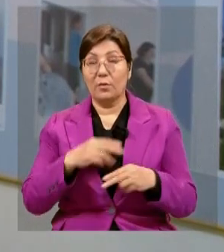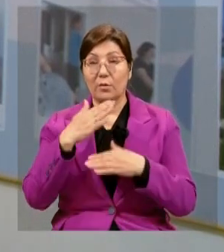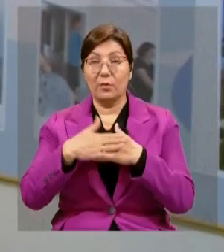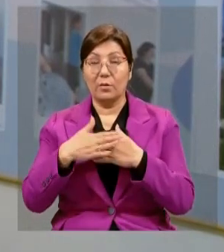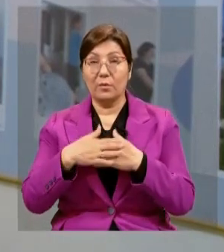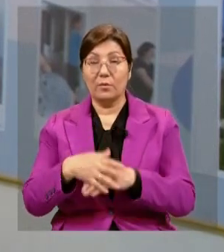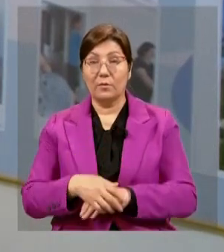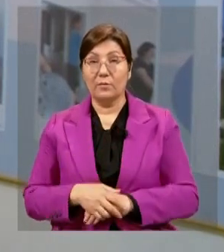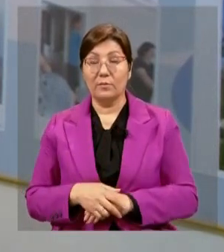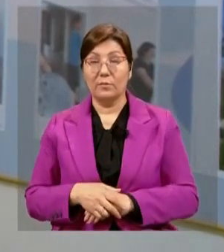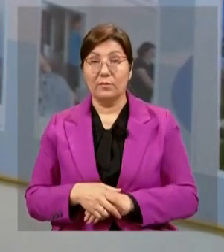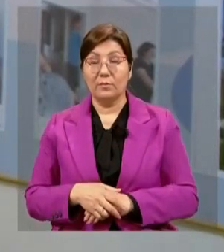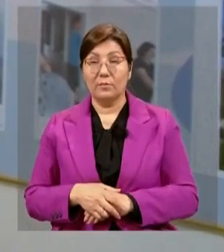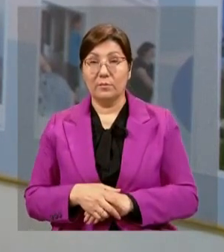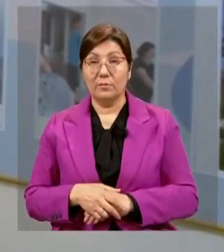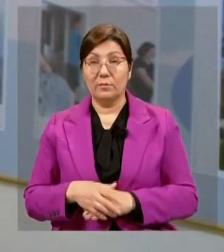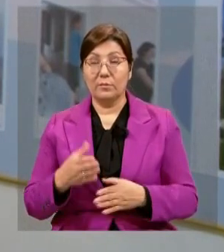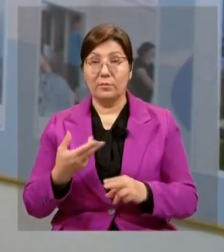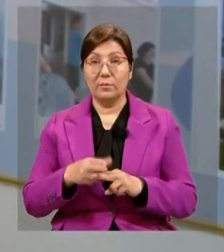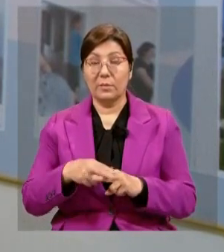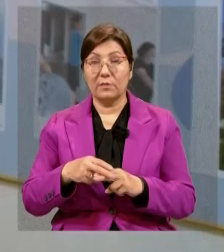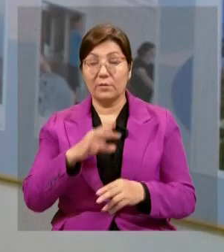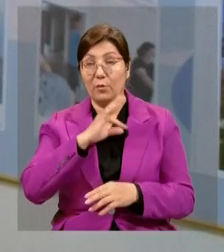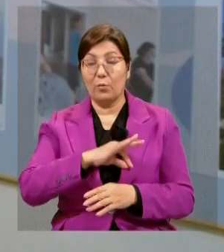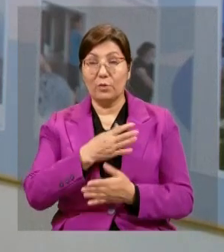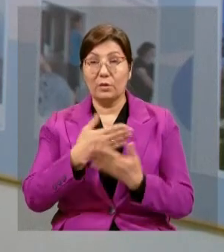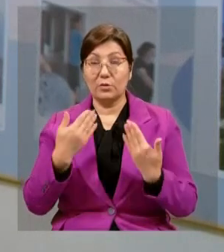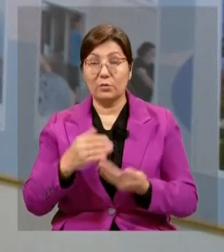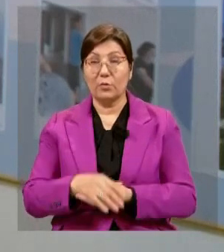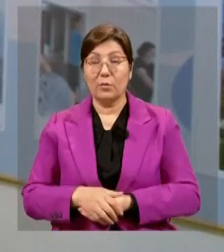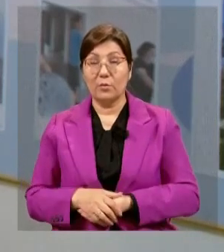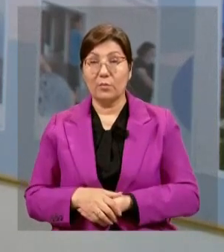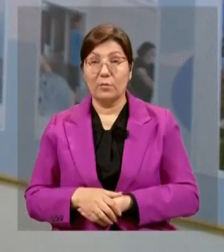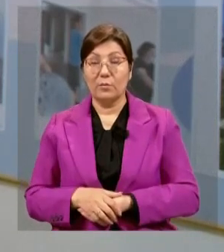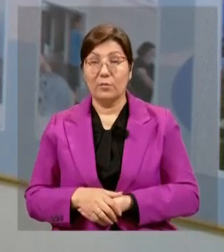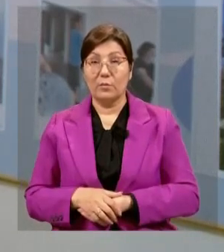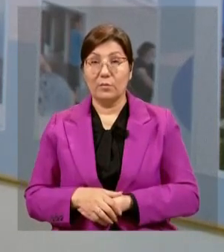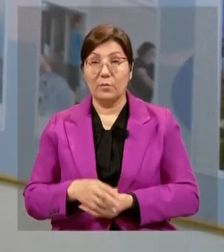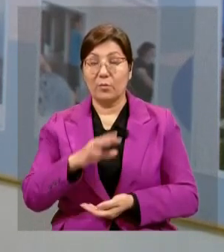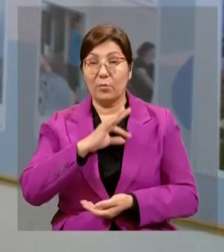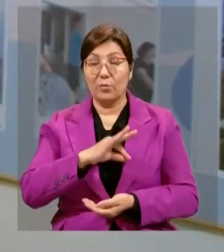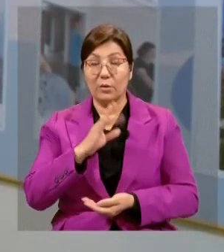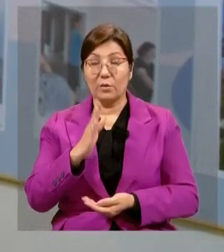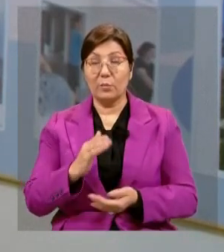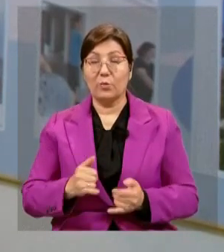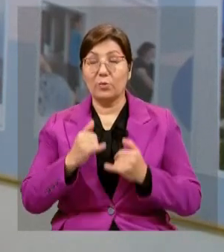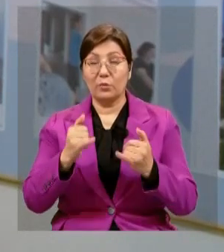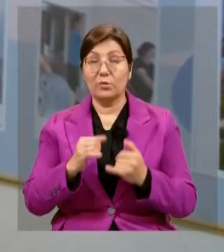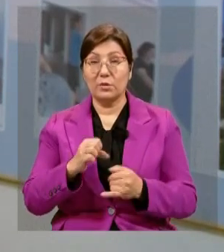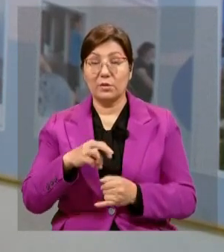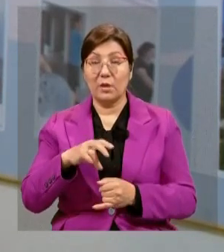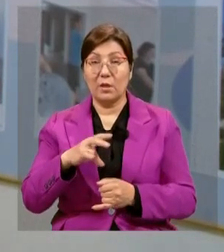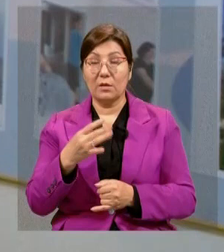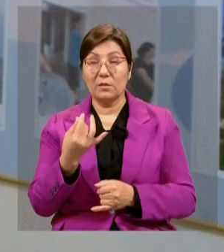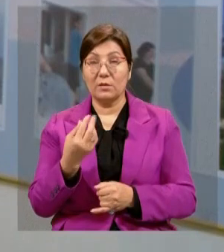Себебі қолданыс жоқ. Ал қолданыс болу үшін осындай станция сияқты бір